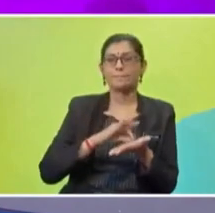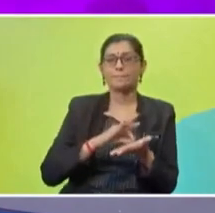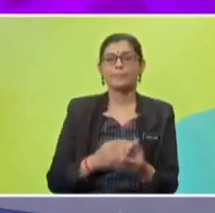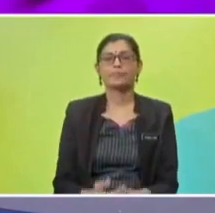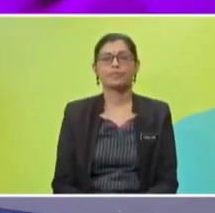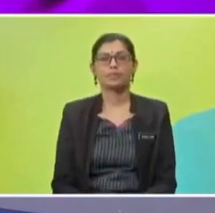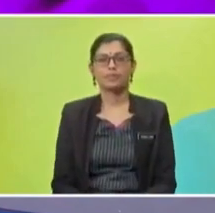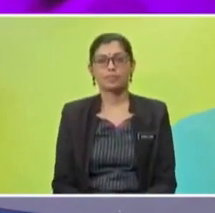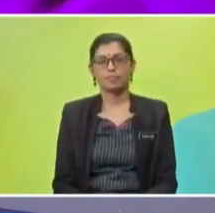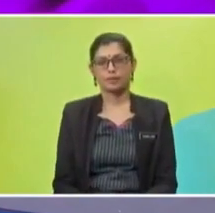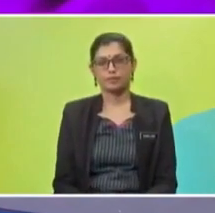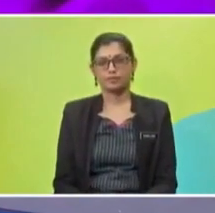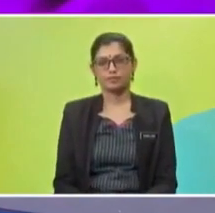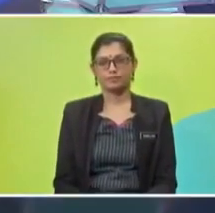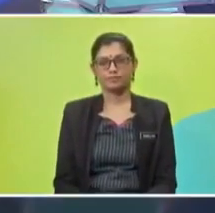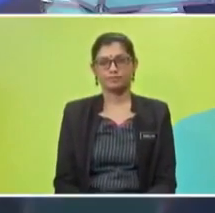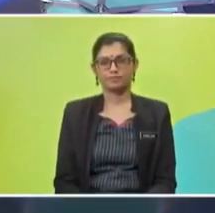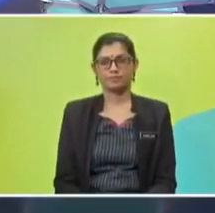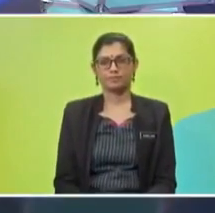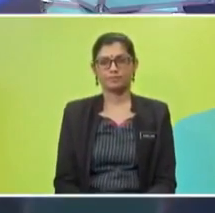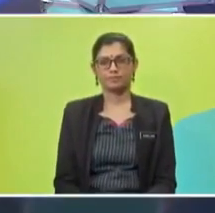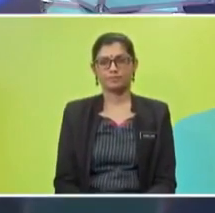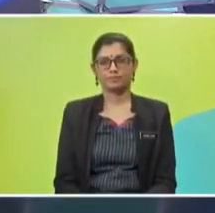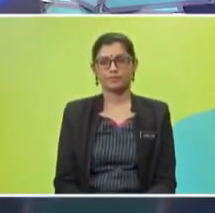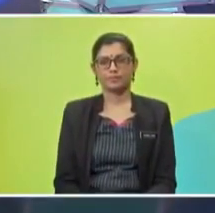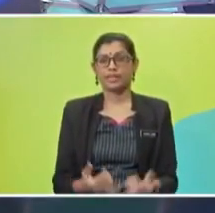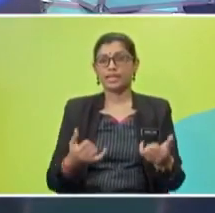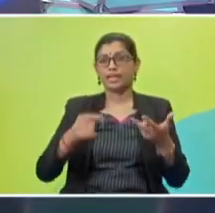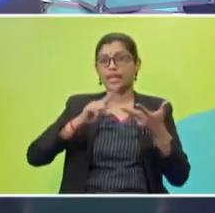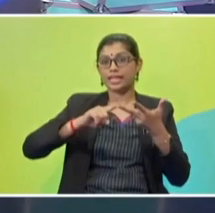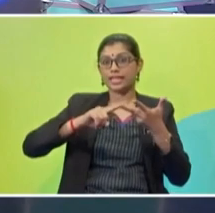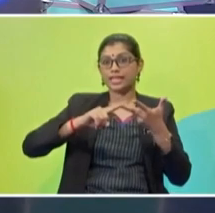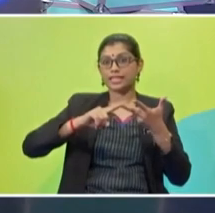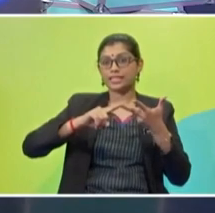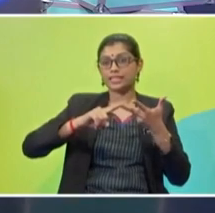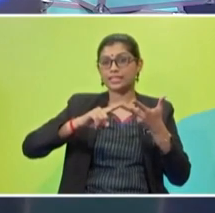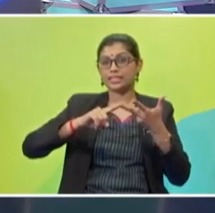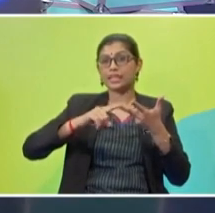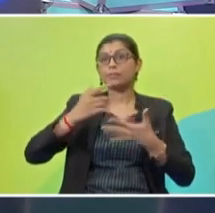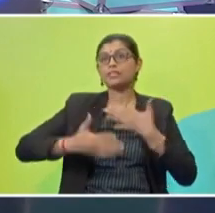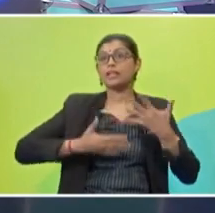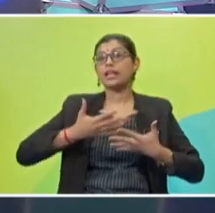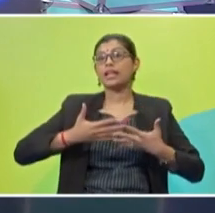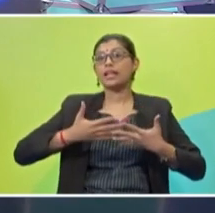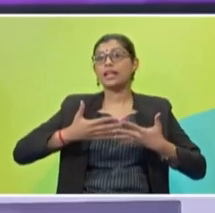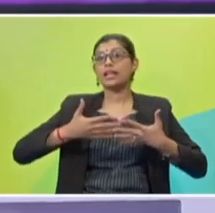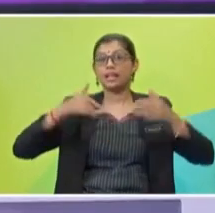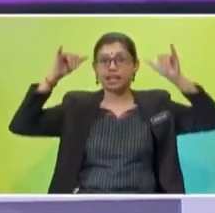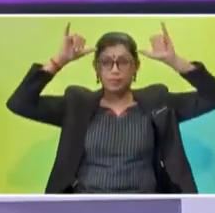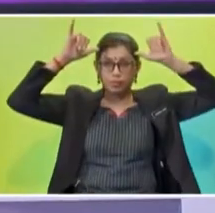Iam ahkir untuk Cilembu lembu kambing uh film